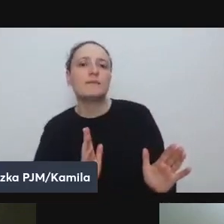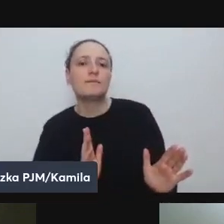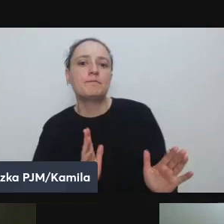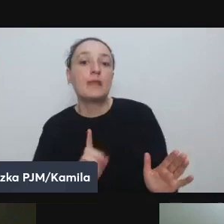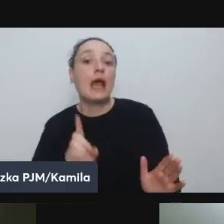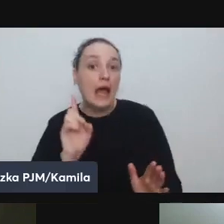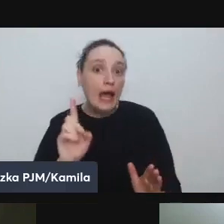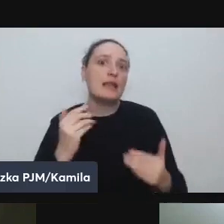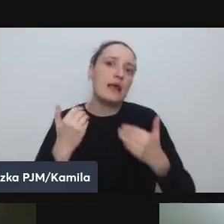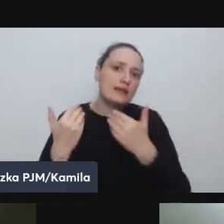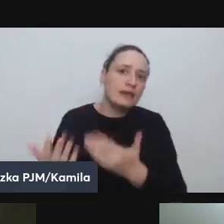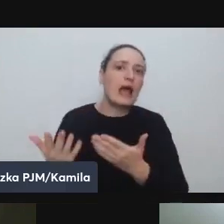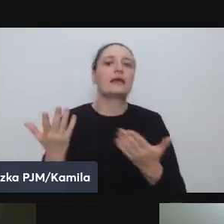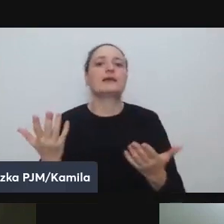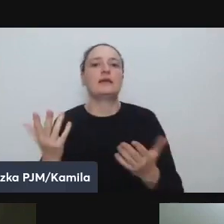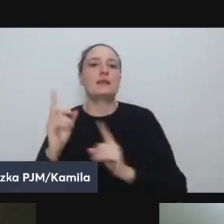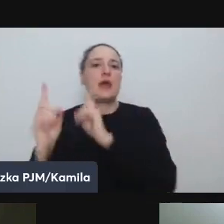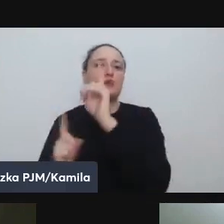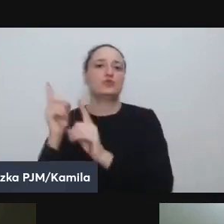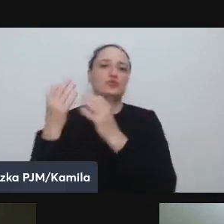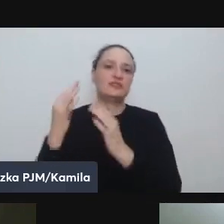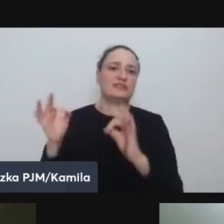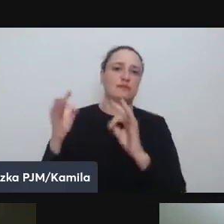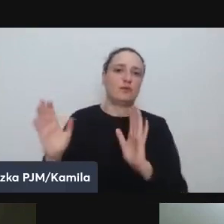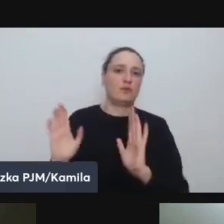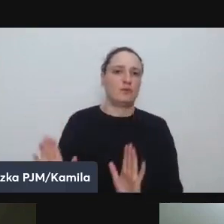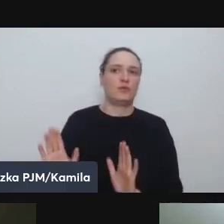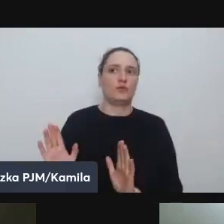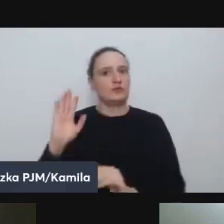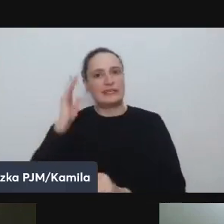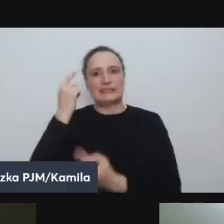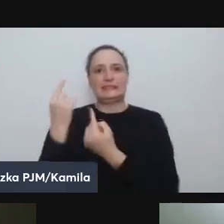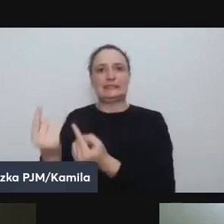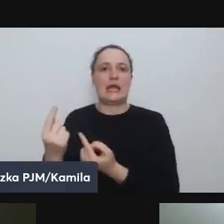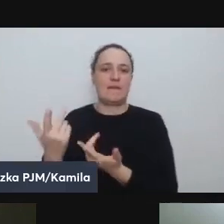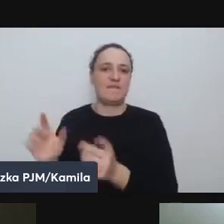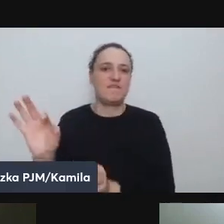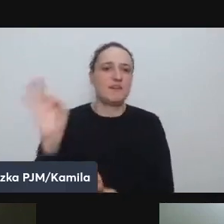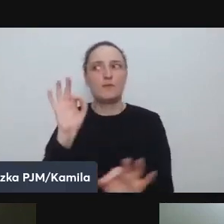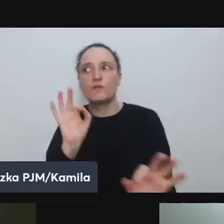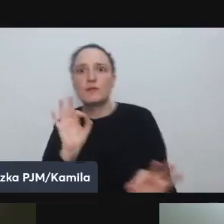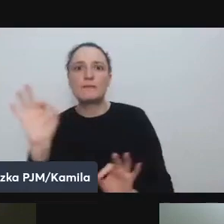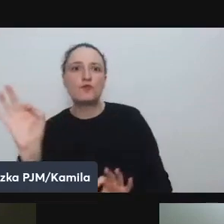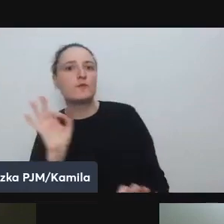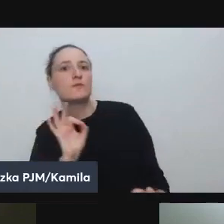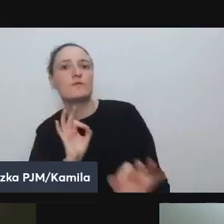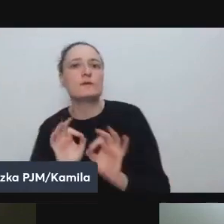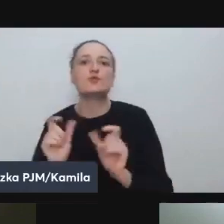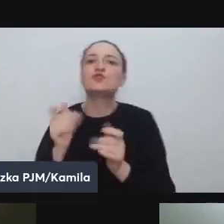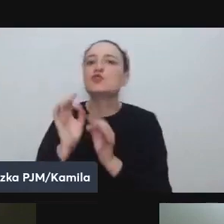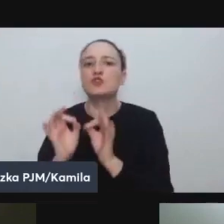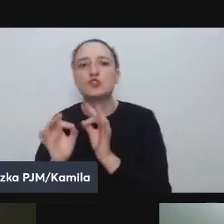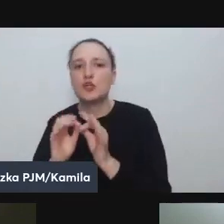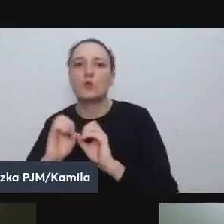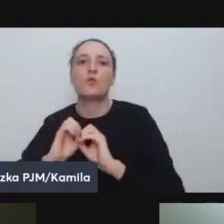żeby dać więcej miejsca nauczycielom na jakiś tam samodzielny wybór tego właśnie, co bardziej szczegółowo omówią.